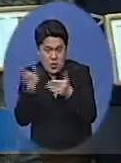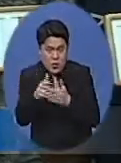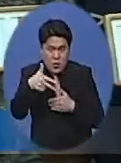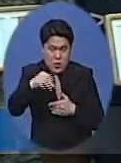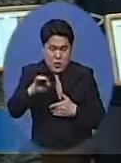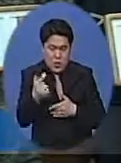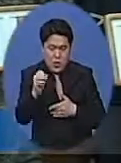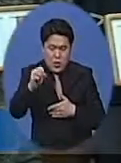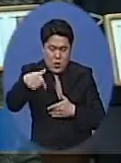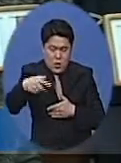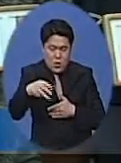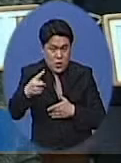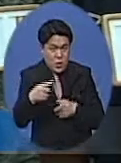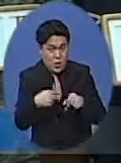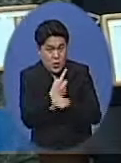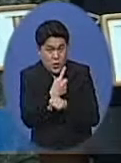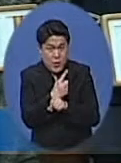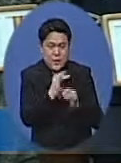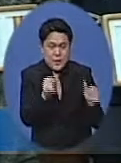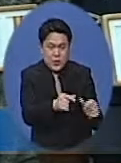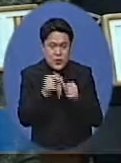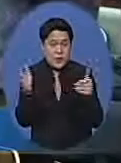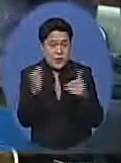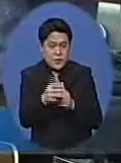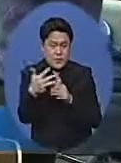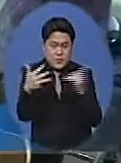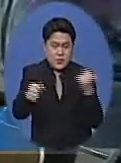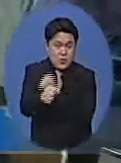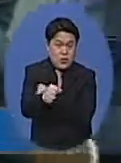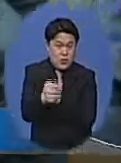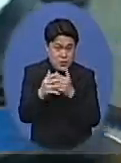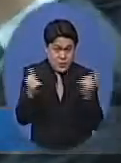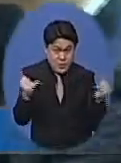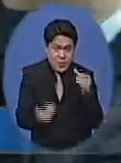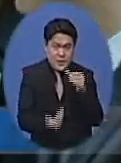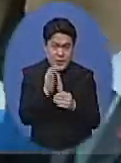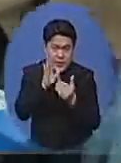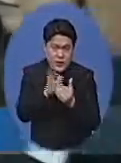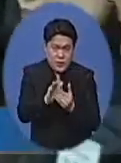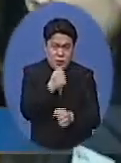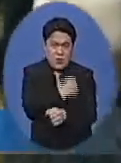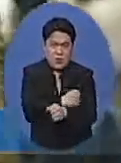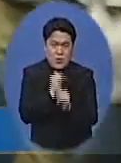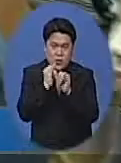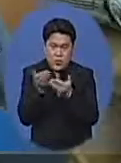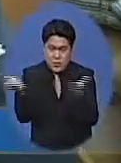등 살신 성인으로 주민들을 구조한 8명의 유공자에게 재난대응 유공자 표창을